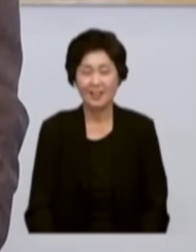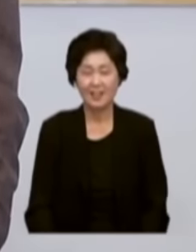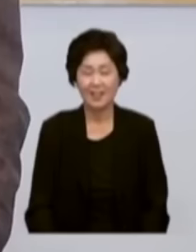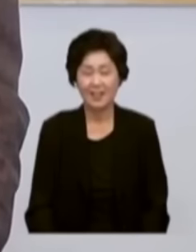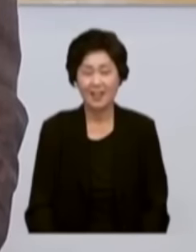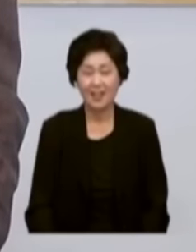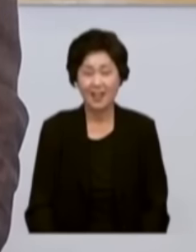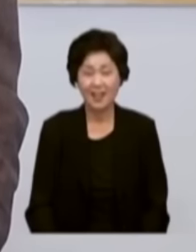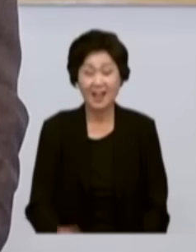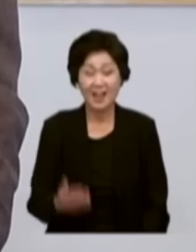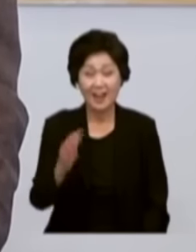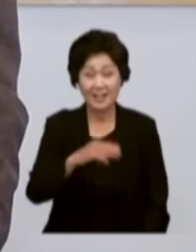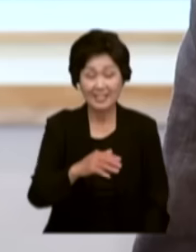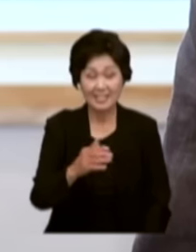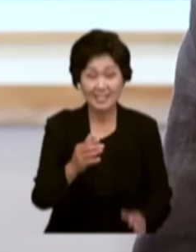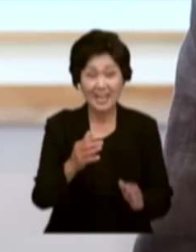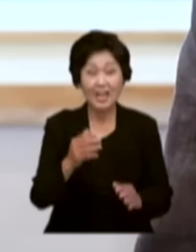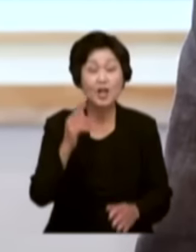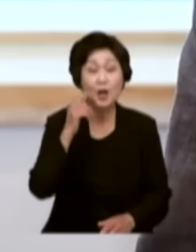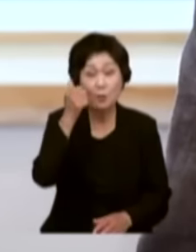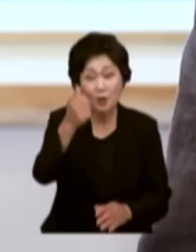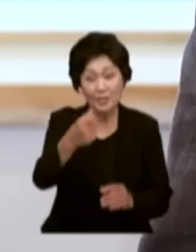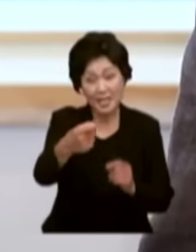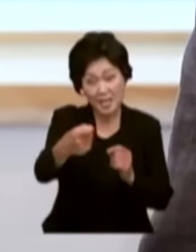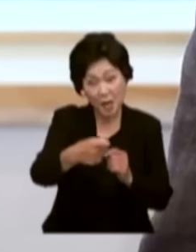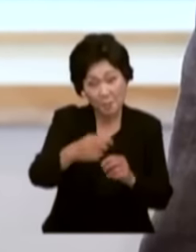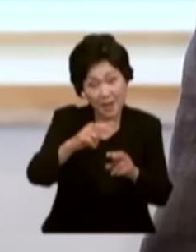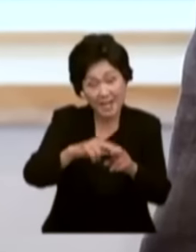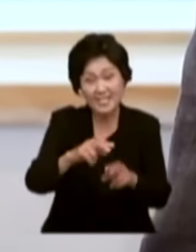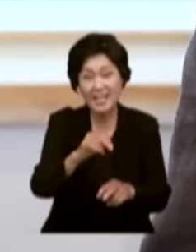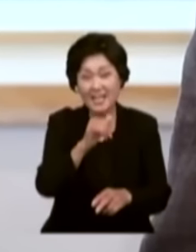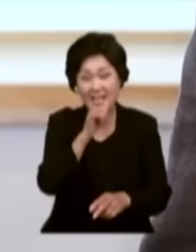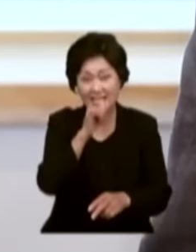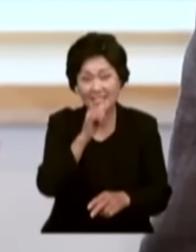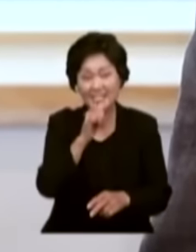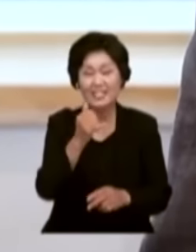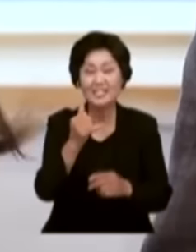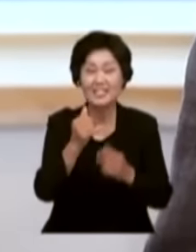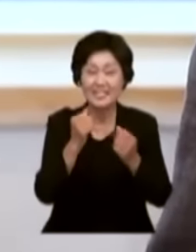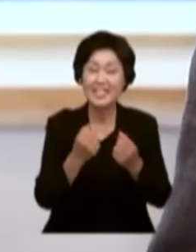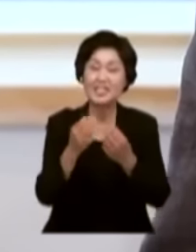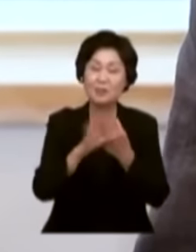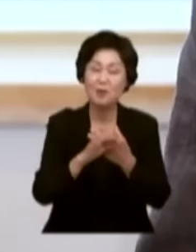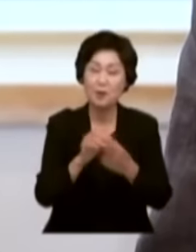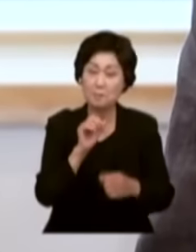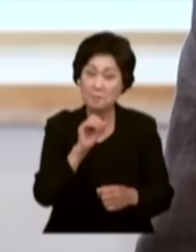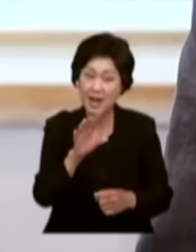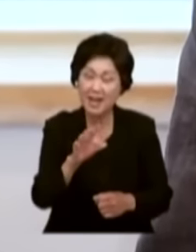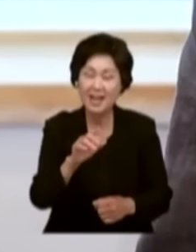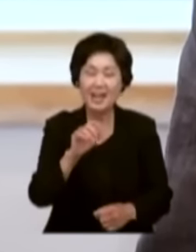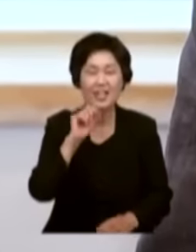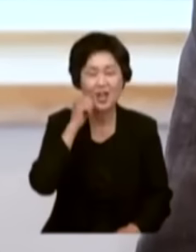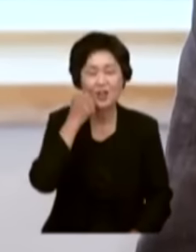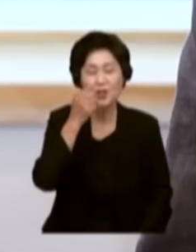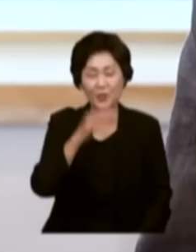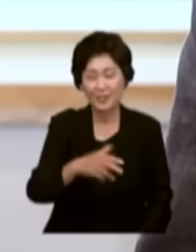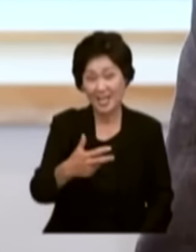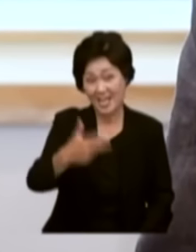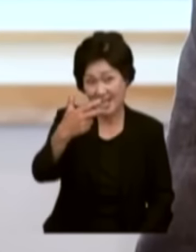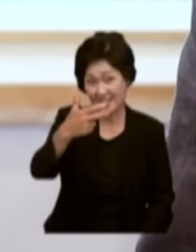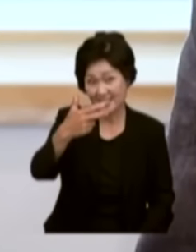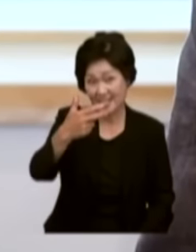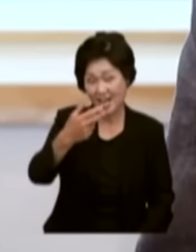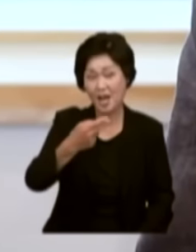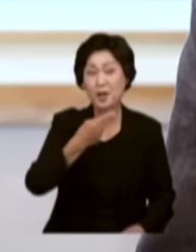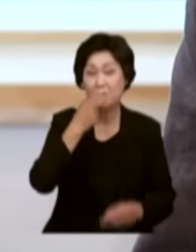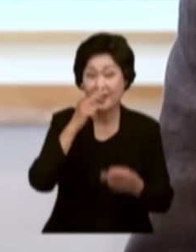하기가 쑥스럽지. 네, 고맙다 뭐 이런 얘기 하기가 네. 힘드시니까 오늘 그러면 카메라 보시고 주성민 목사님께 영상 편지